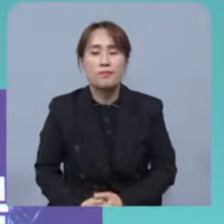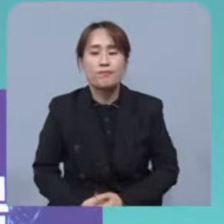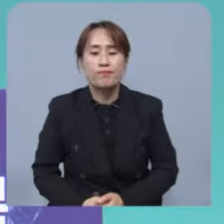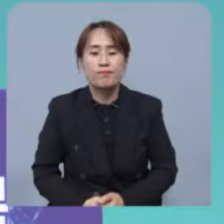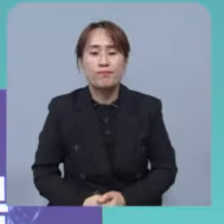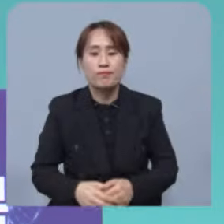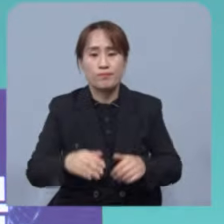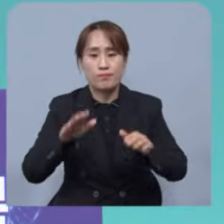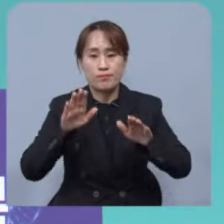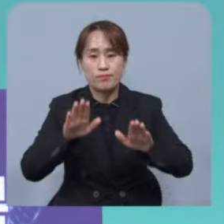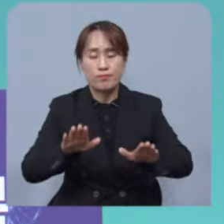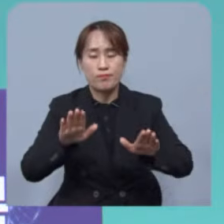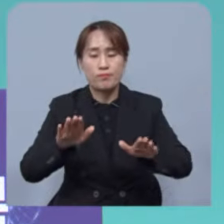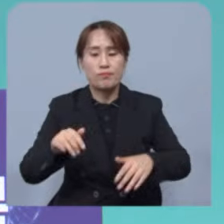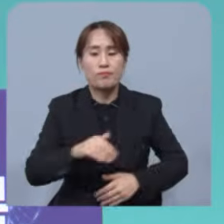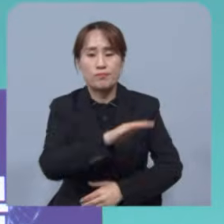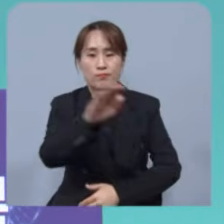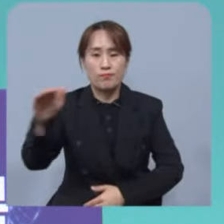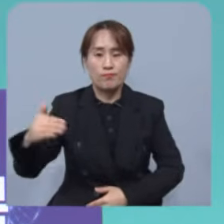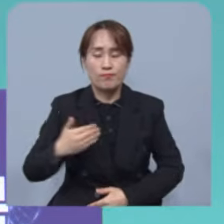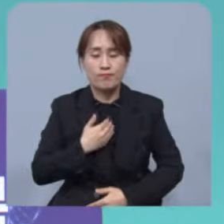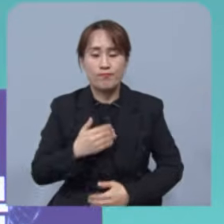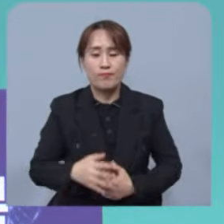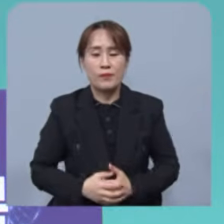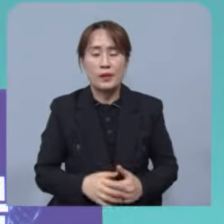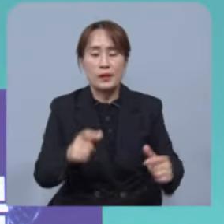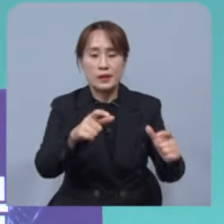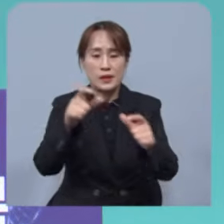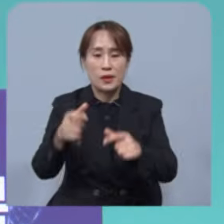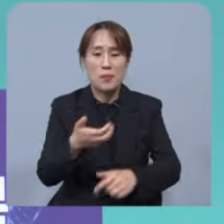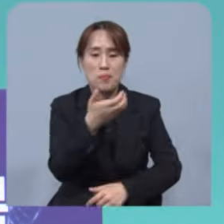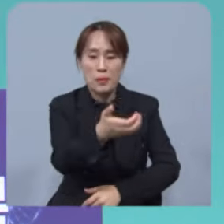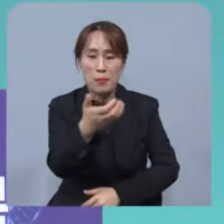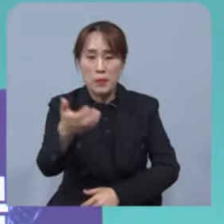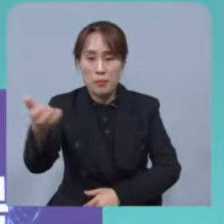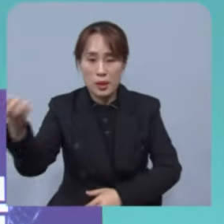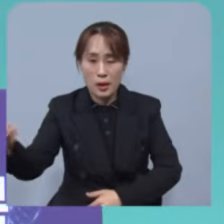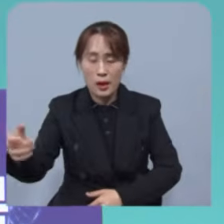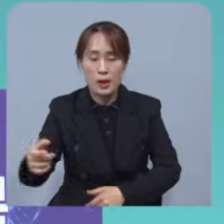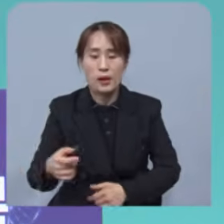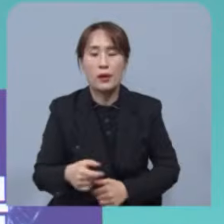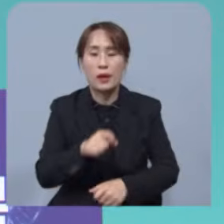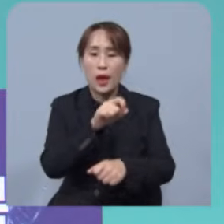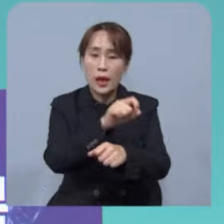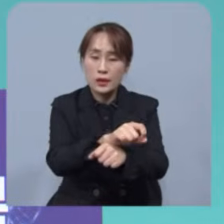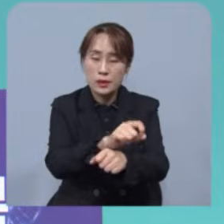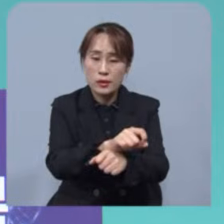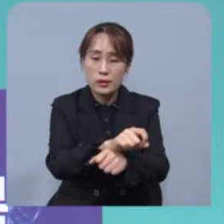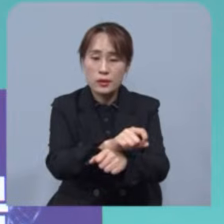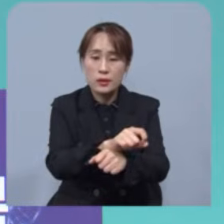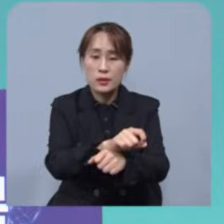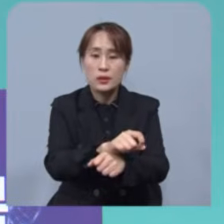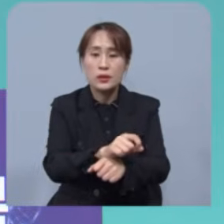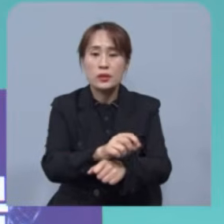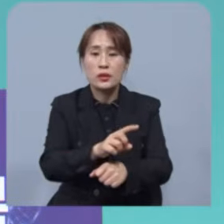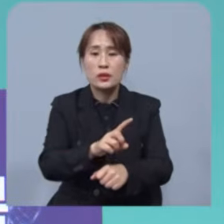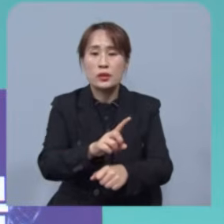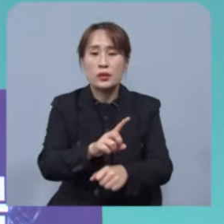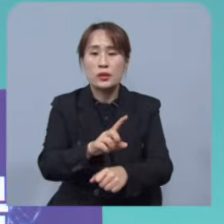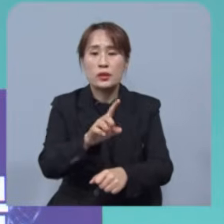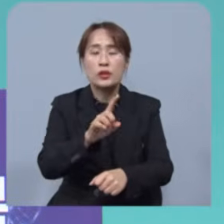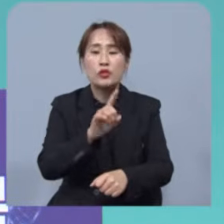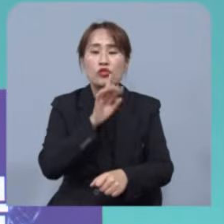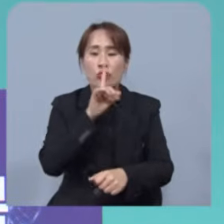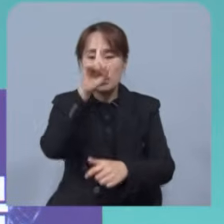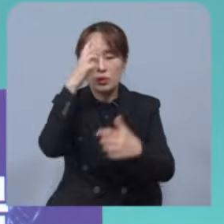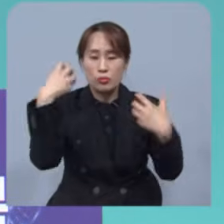하여튼 오늘도 우리가 지금 각 지역을 다니면서 행정을 중앙정부 중심으로만 하다